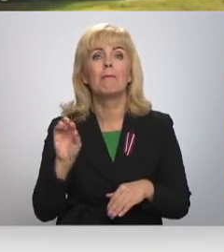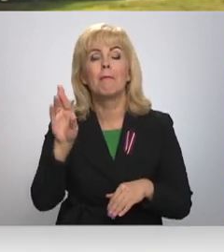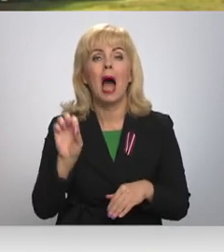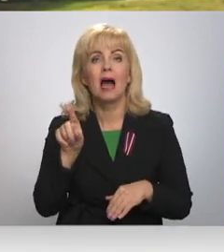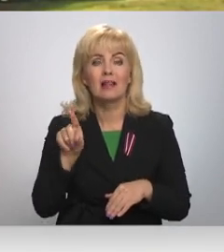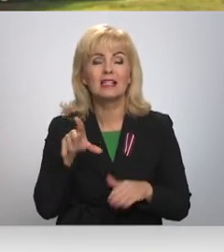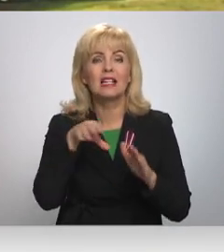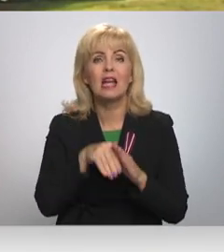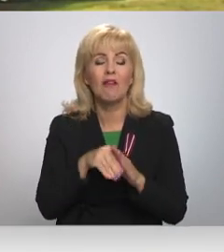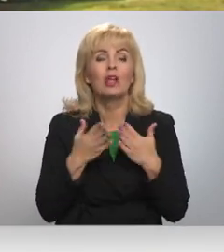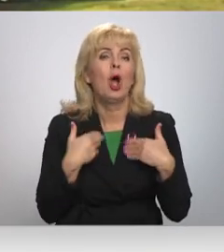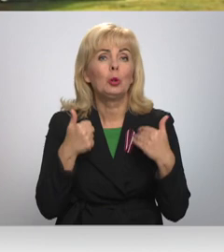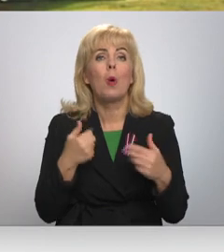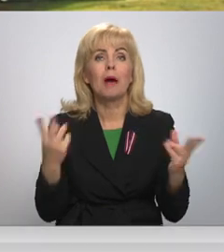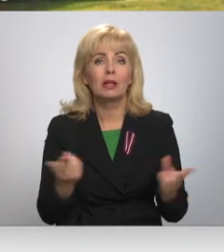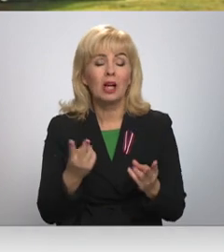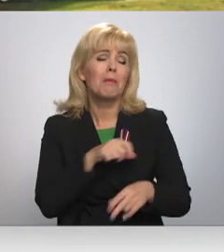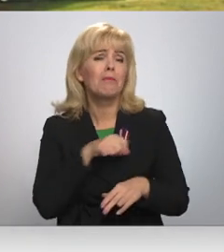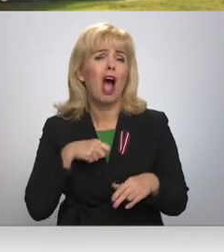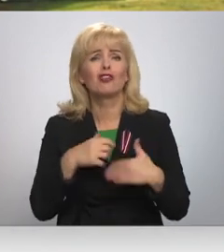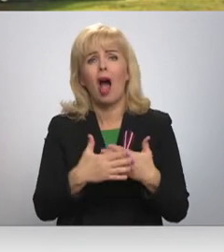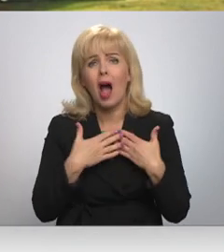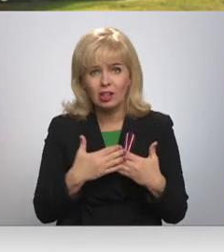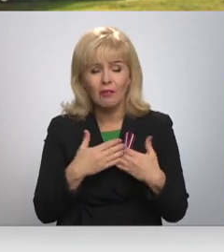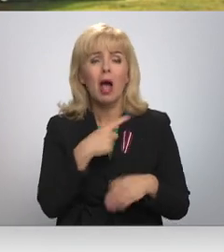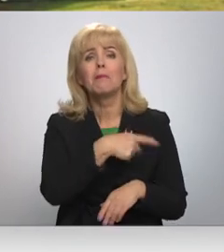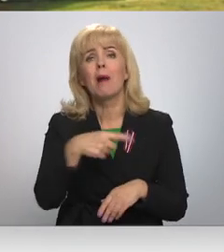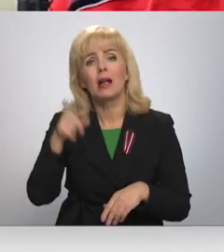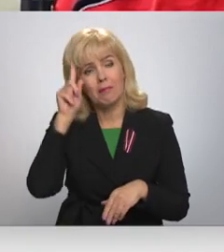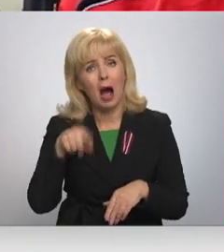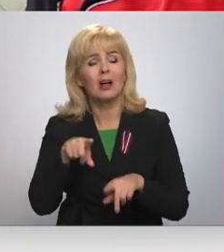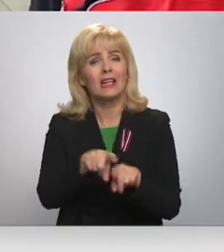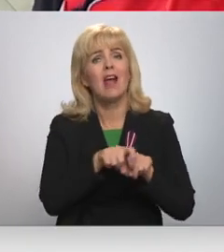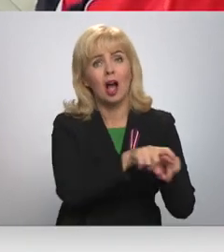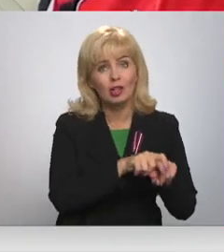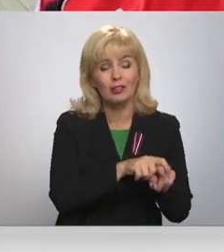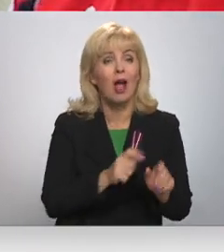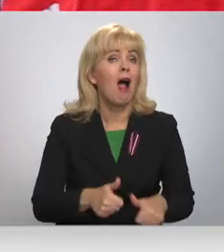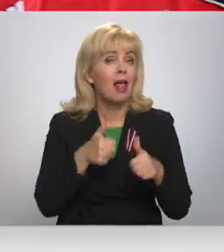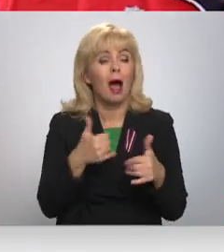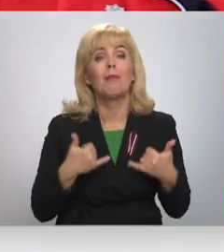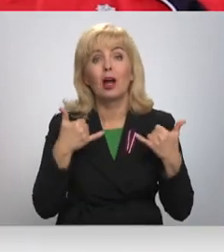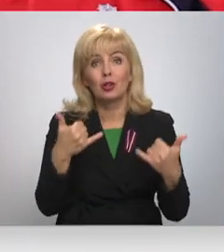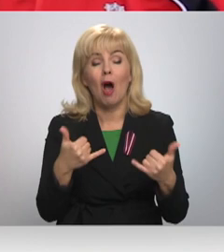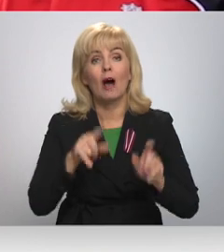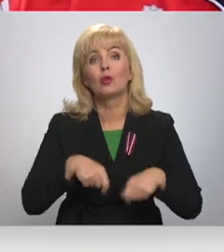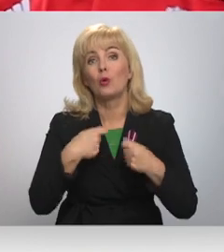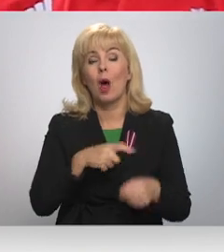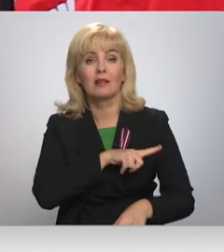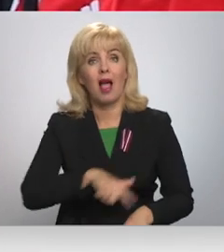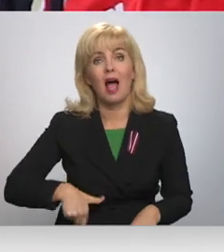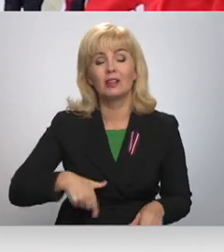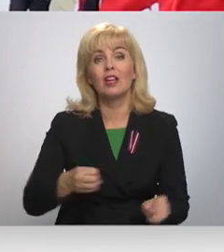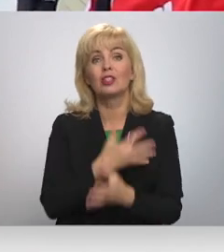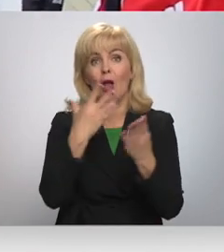ievieš tāds labas tradīcijas. Viņi aktīvi paši un līdz ar to viņi kaut kā arī pārējos māk iesaistīt. Tā ir labākā dāvana, ko mēs varam dot Latvijai dzimšanas